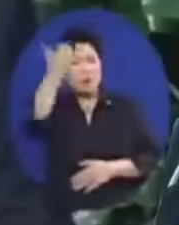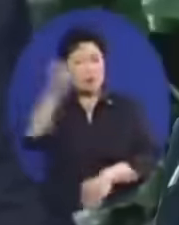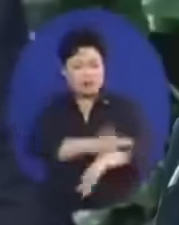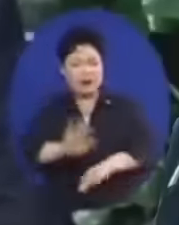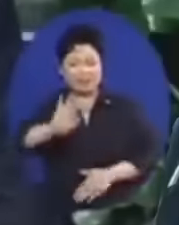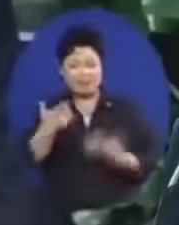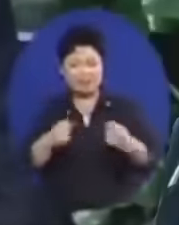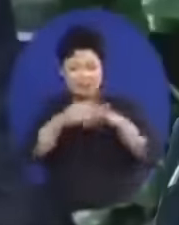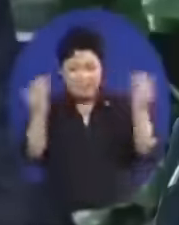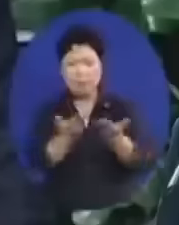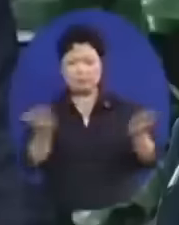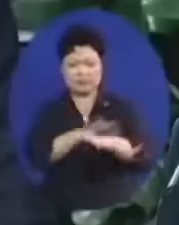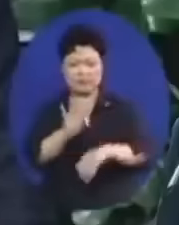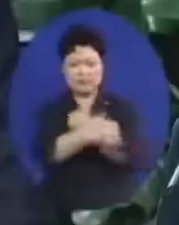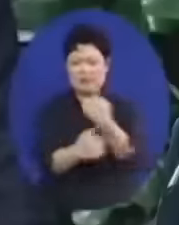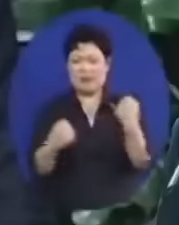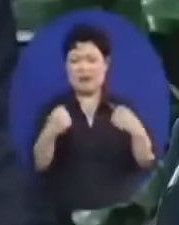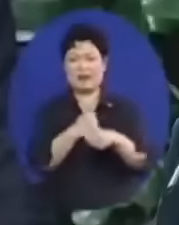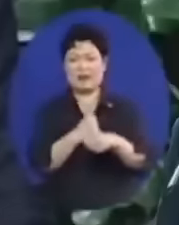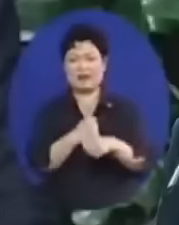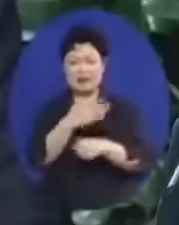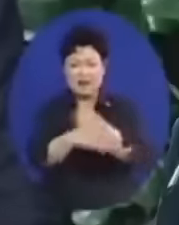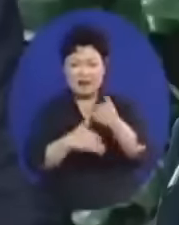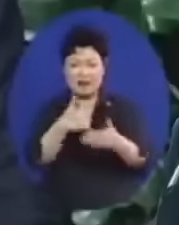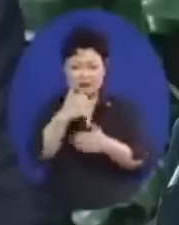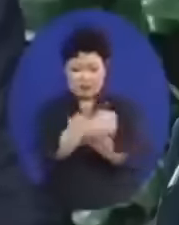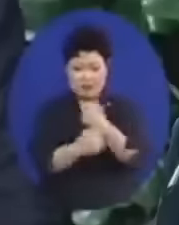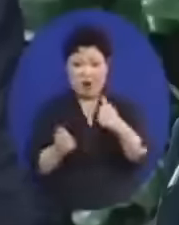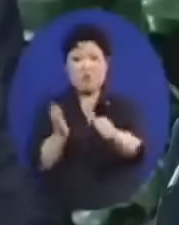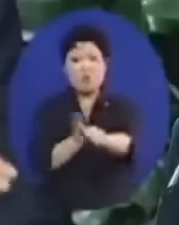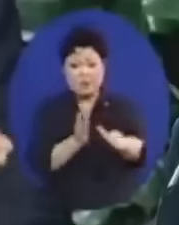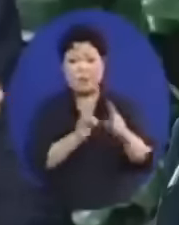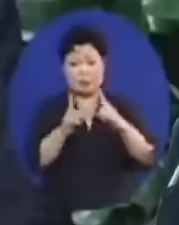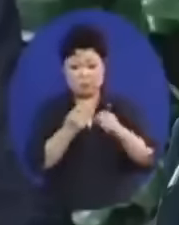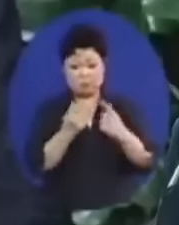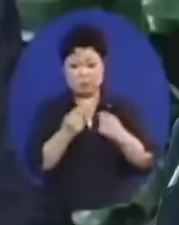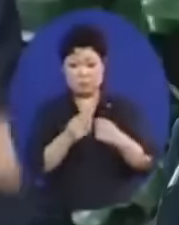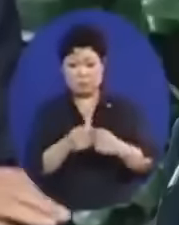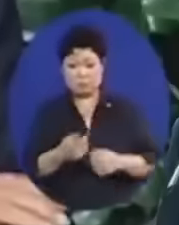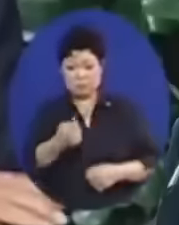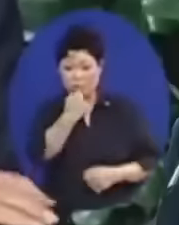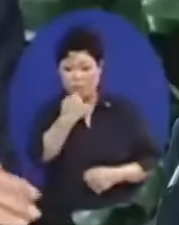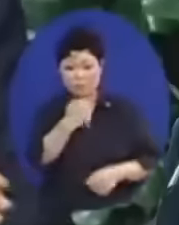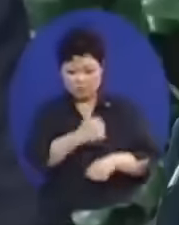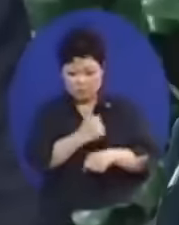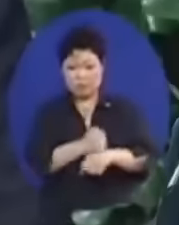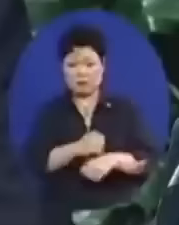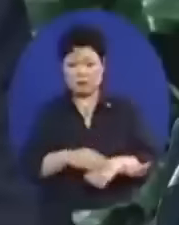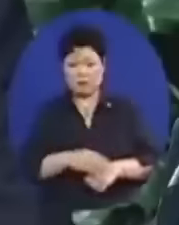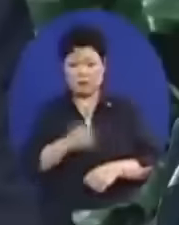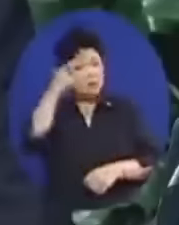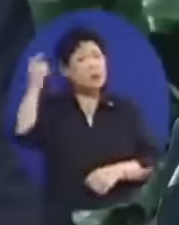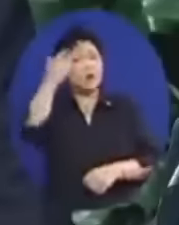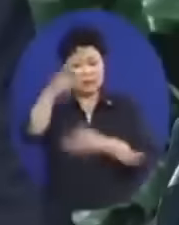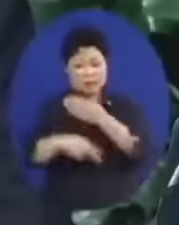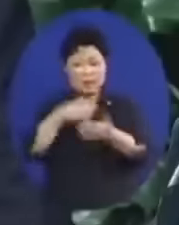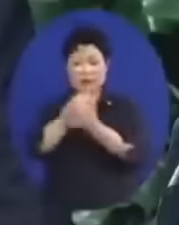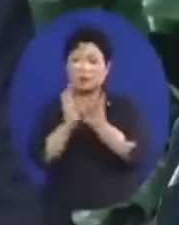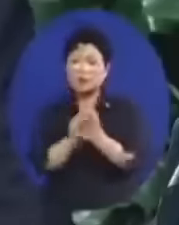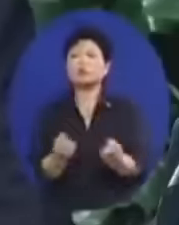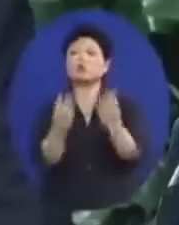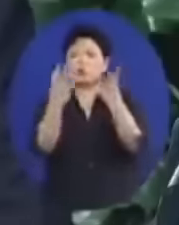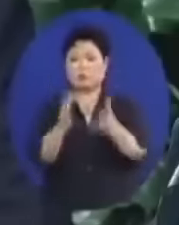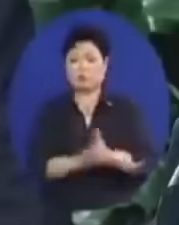같이 내가 범사에 잘되며 강건하기를 내가 간구한다. 이게 너 자신은 이런 것이다. 내 영혼아 야훼를 송축하라.